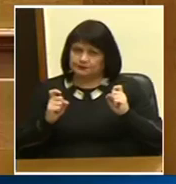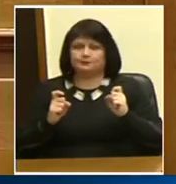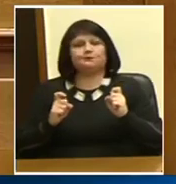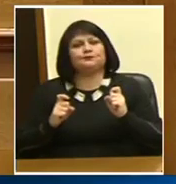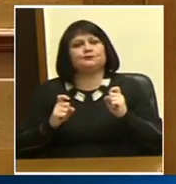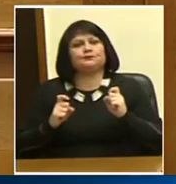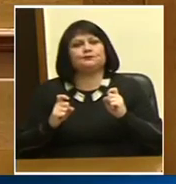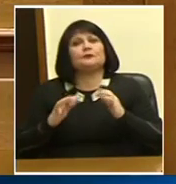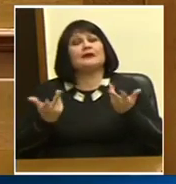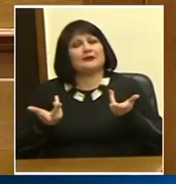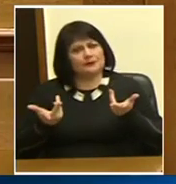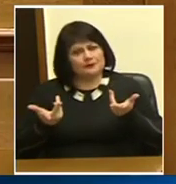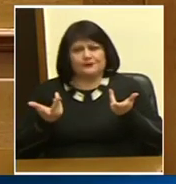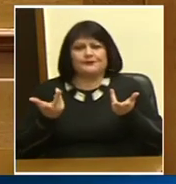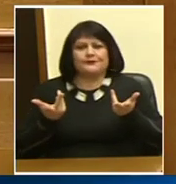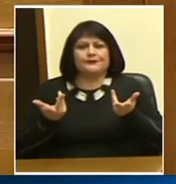είναι